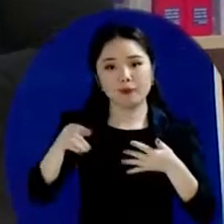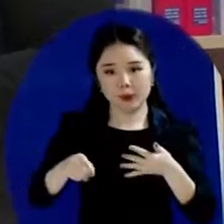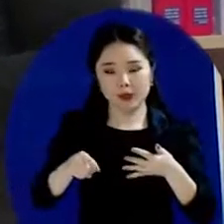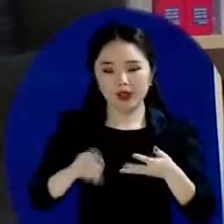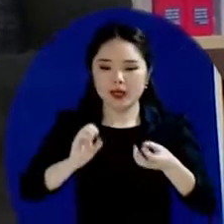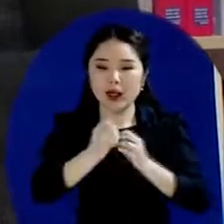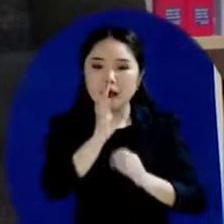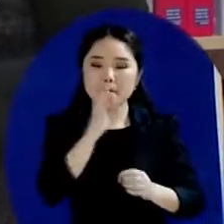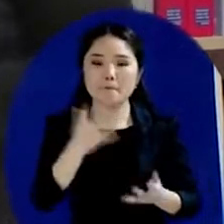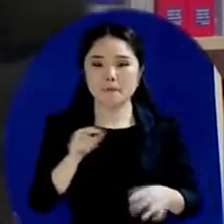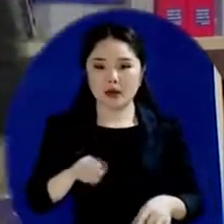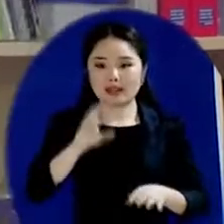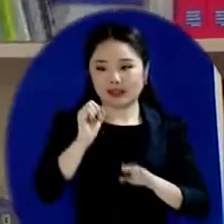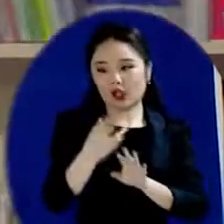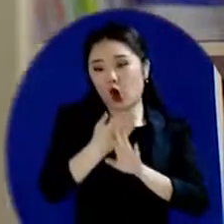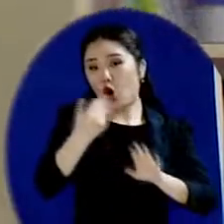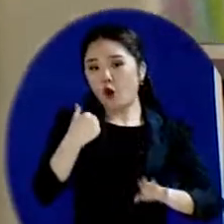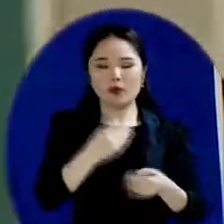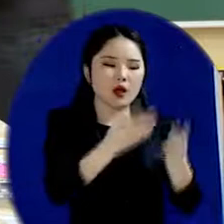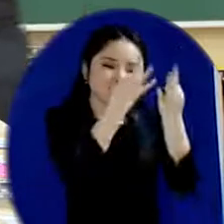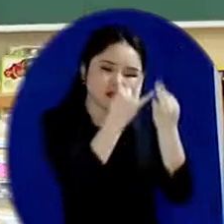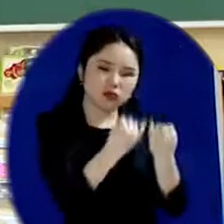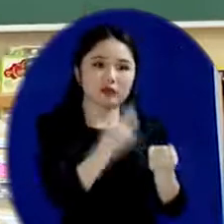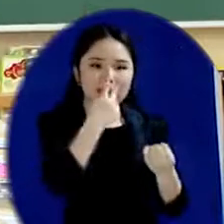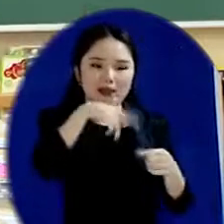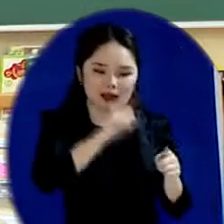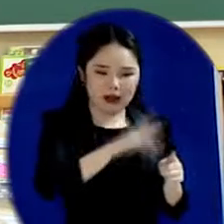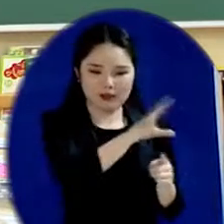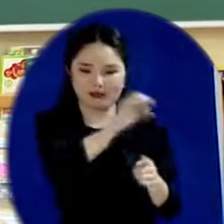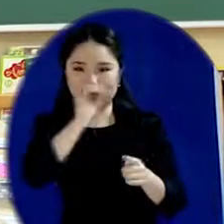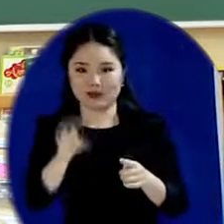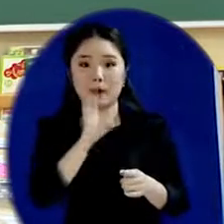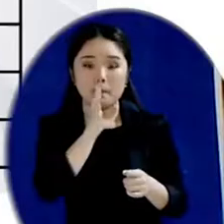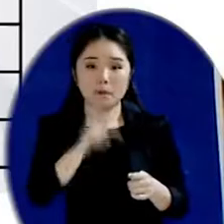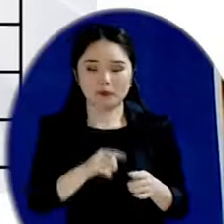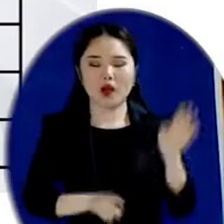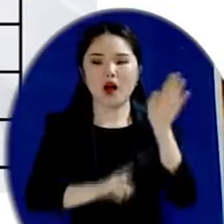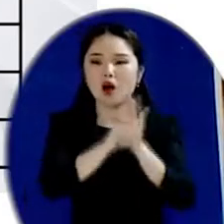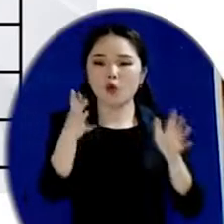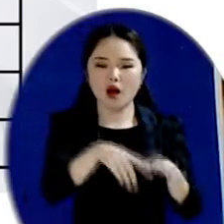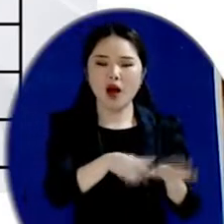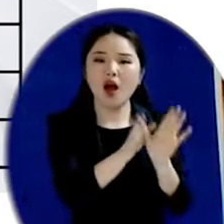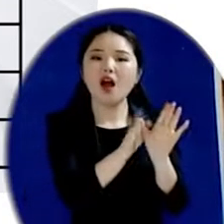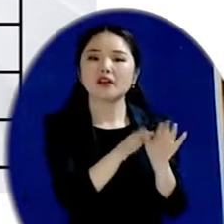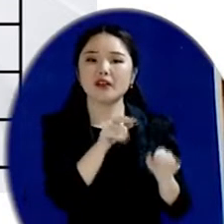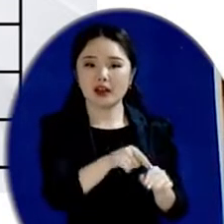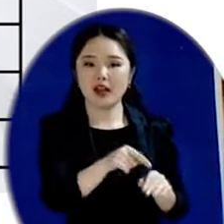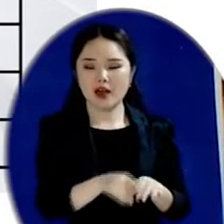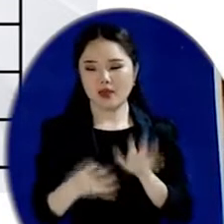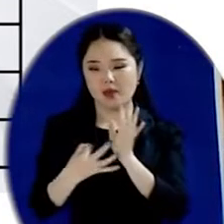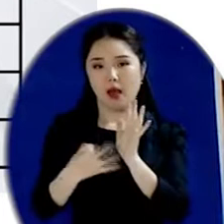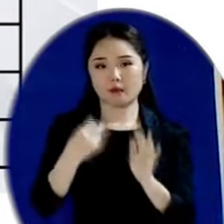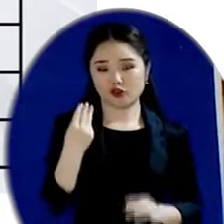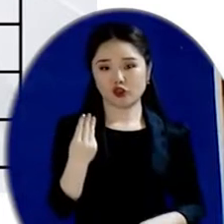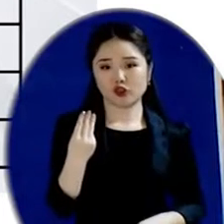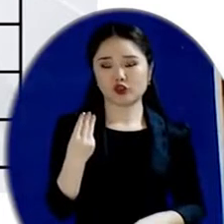диаграмма байгуулахын тулд нөгөө бүртгэсэн мэдээлэлээ эргэн харъя. За эхлээд бүгдээрээ эрвэхийн тоог олъё. Эрвэхээ 8 ширхэг байгаа юм